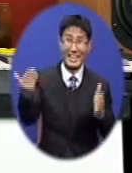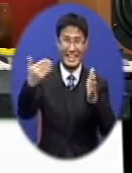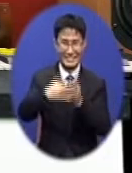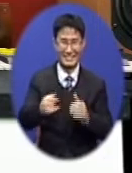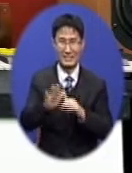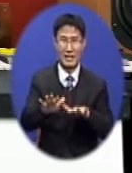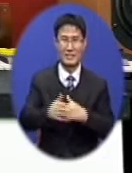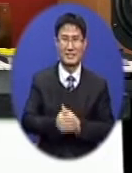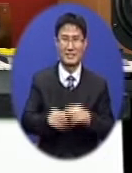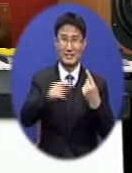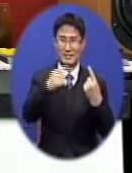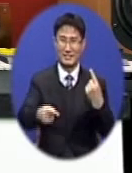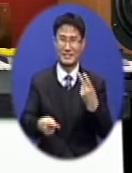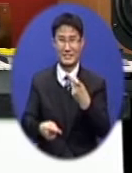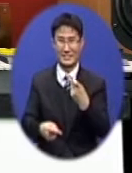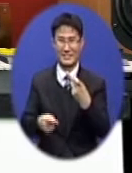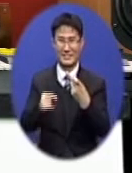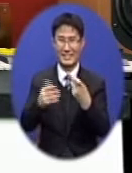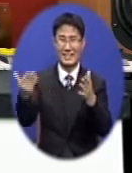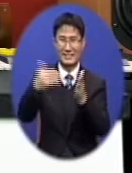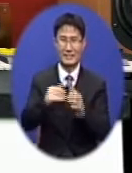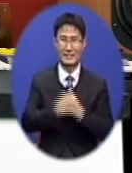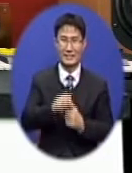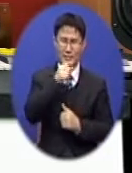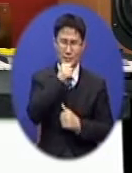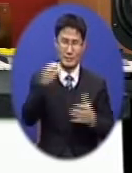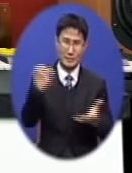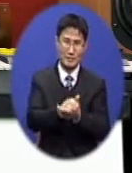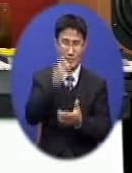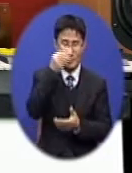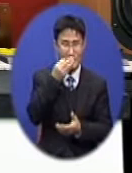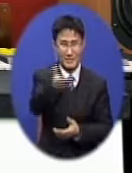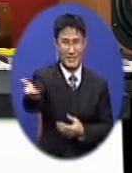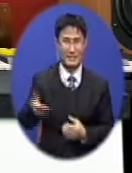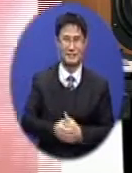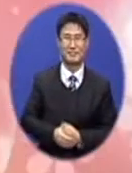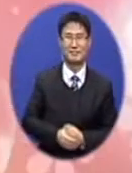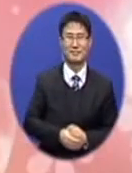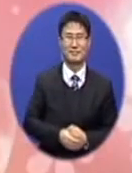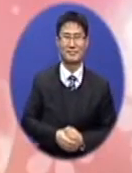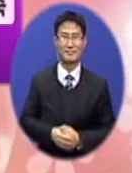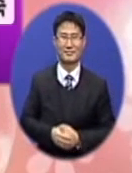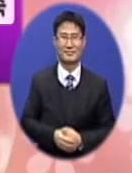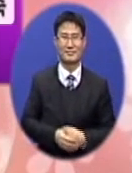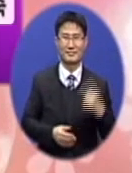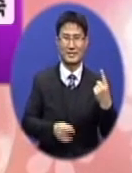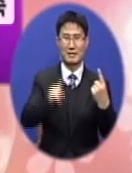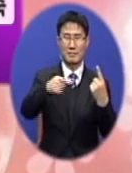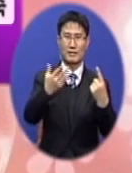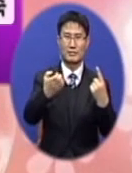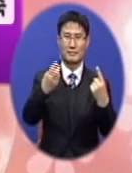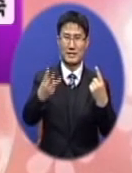거기까지고. 자, 1번부터 12번까지 네. 집계 보도록 하겠습니다. 보여주세요. 자,